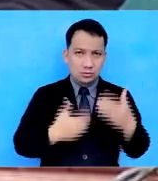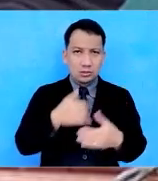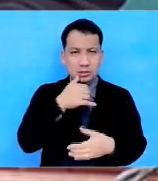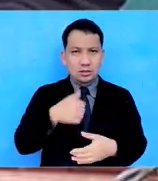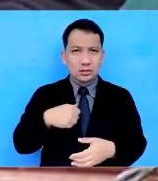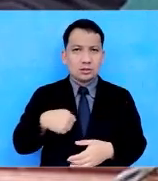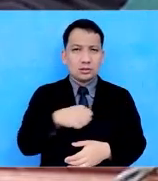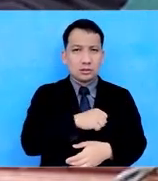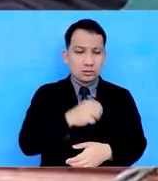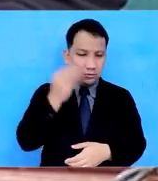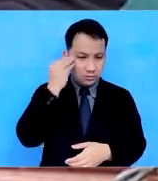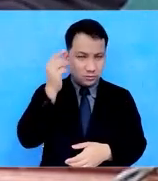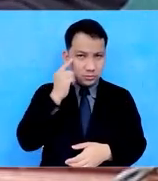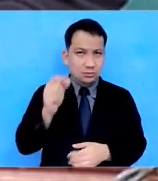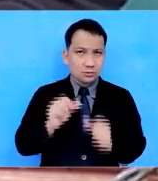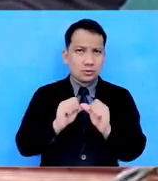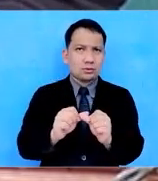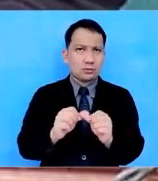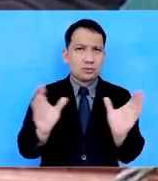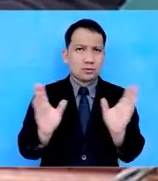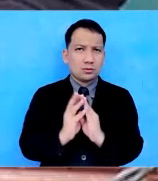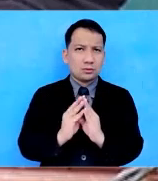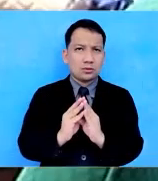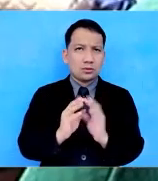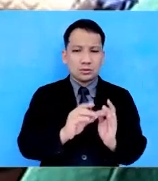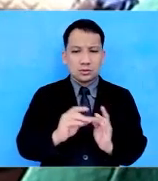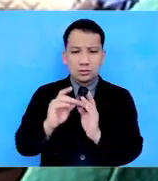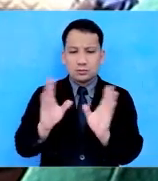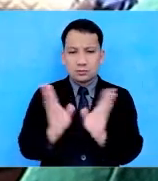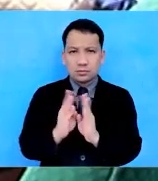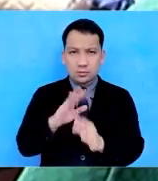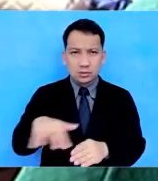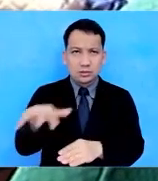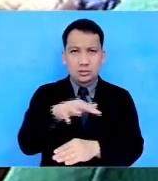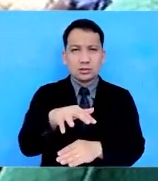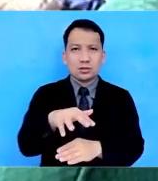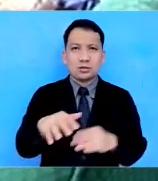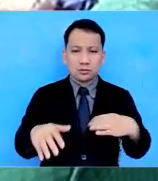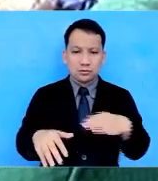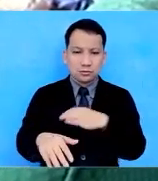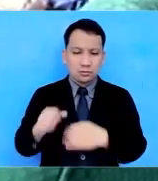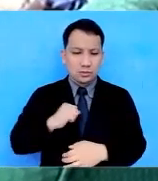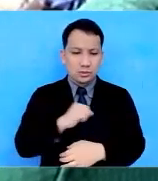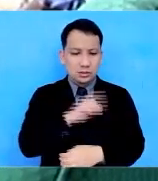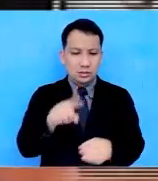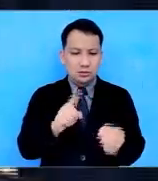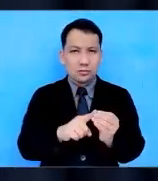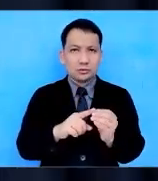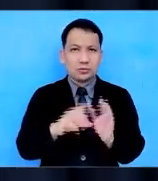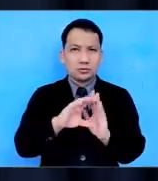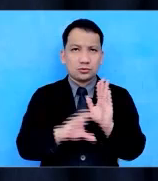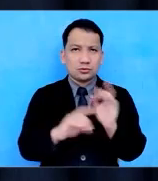President Mig Subiri na kailangang idaan sa executive session ang pag-uusap ng mga senador at kongresista sa issue ng charter change.